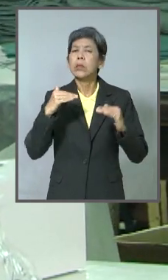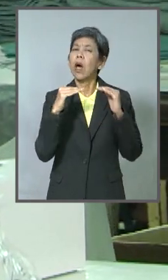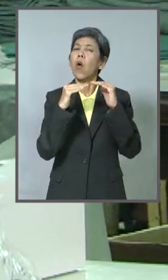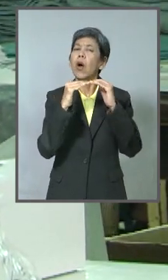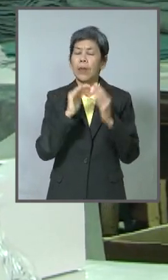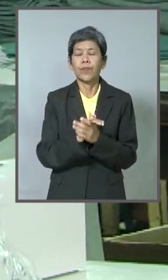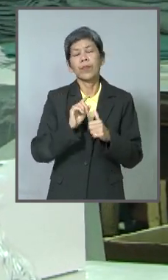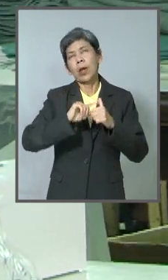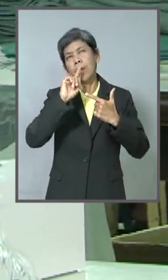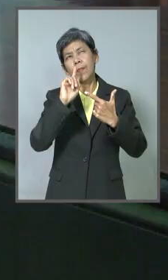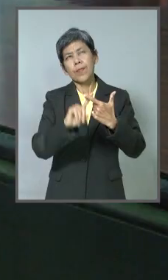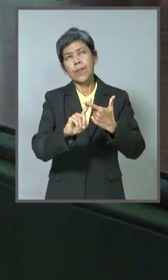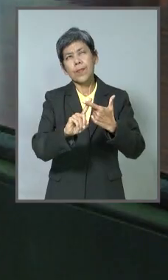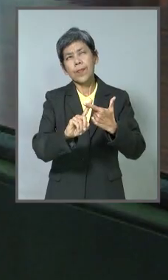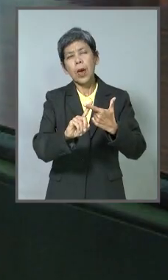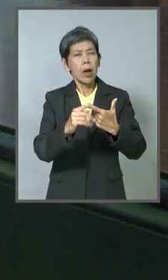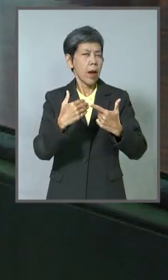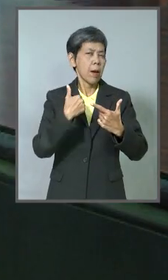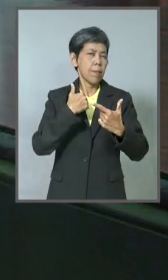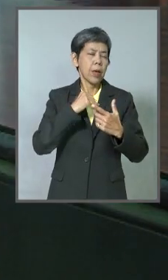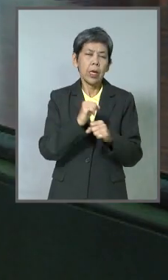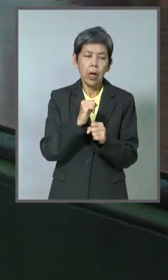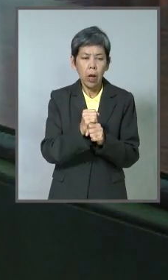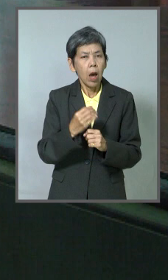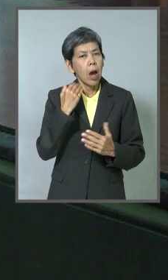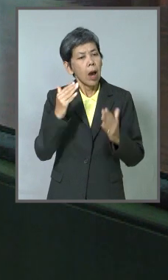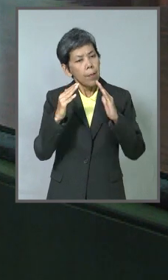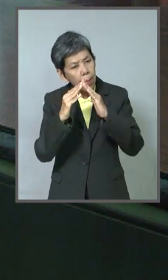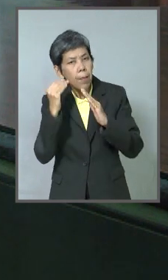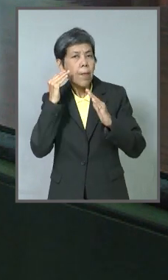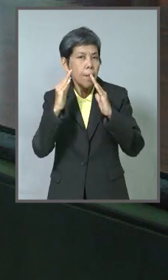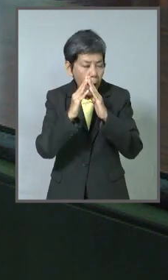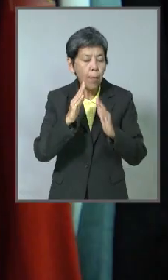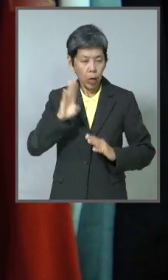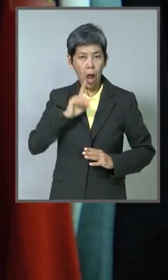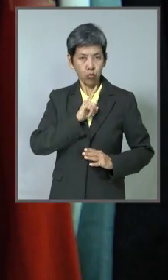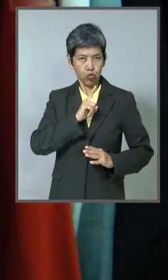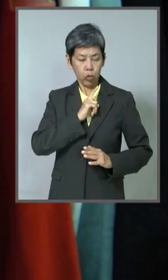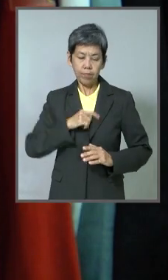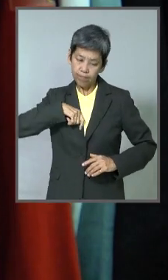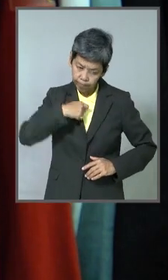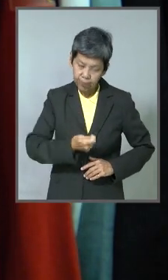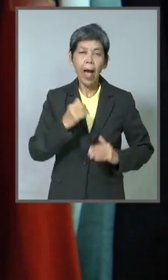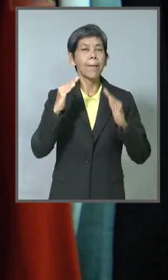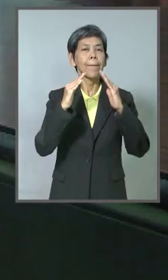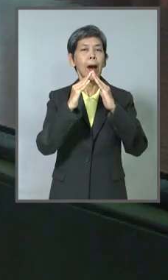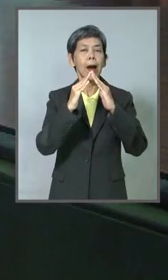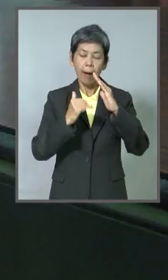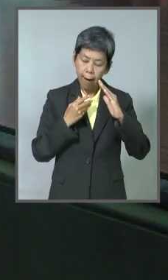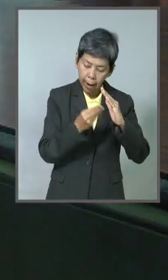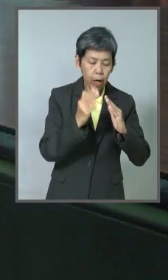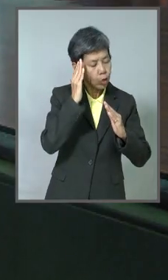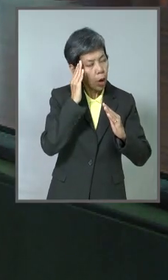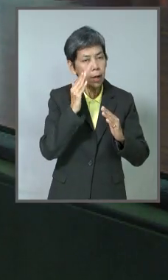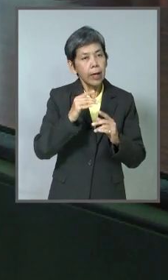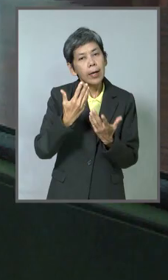คนปกตินะครับผมแล้วก็จะมีในเรื่องของการดูแลเรื่องที่พักบริษัทก็เป็นคนดูแลออกค่าใช้จ่ายต่